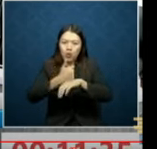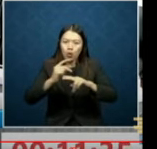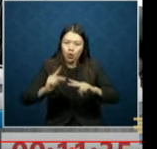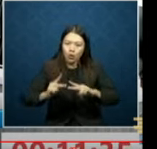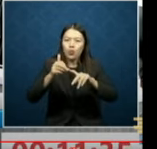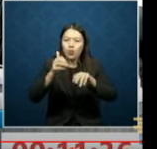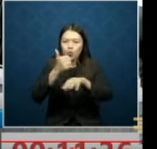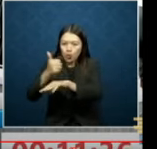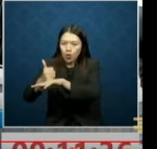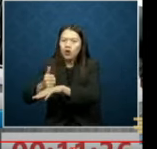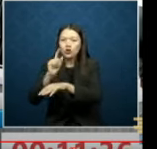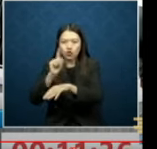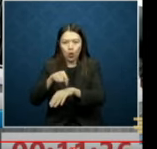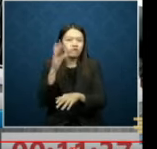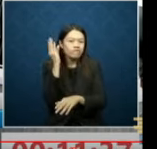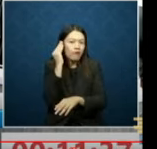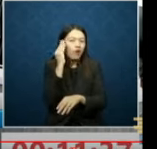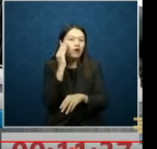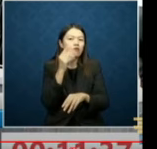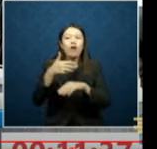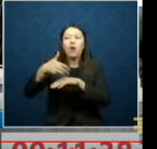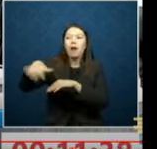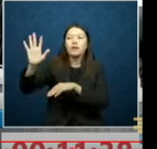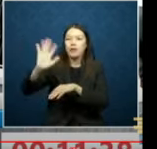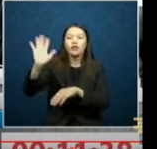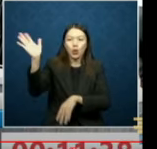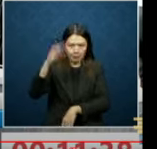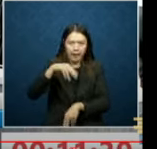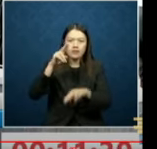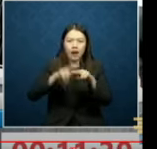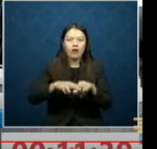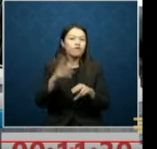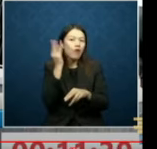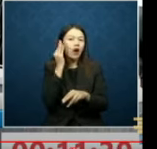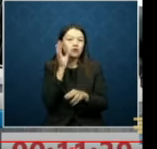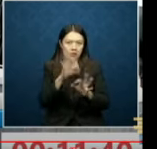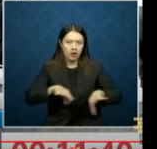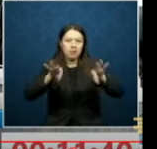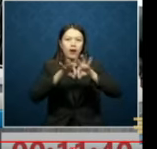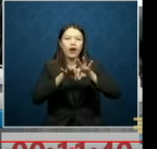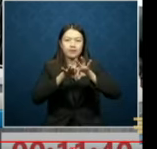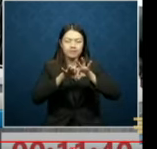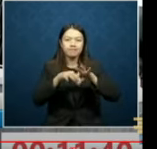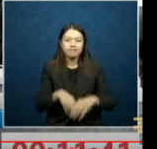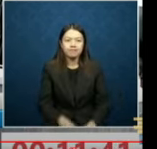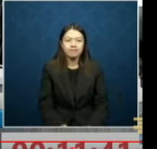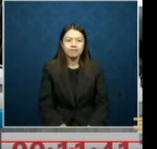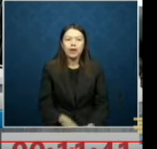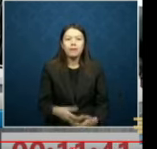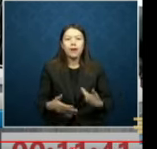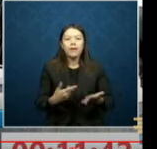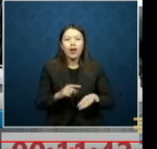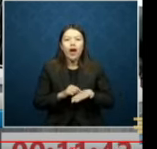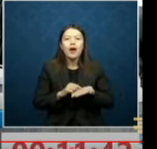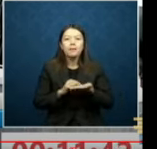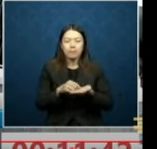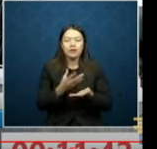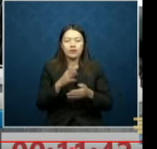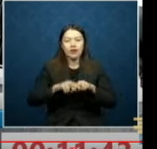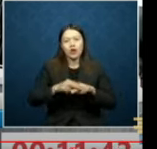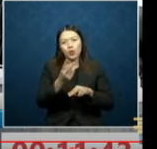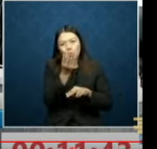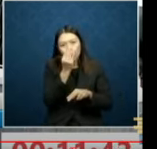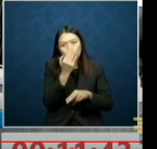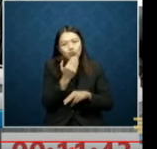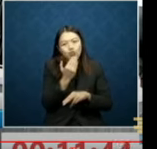ตรีเนี่ยก็ต้องมีนายกท่านออกไปก็ไม่เป็นไรเดี๋ยวท่านก็กลับมานะครับก็ให้อภัยฮะเพราะว่ามันนั่งอยู่ตล